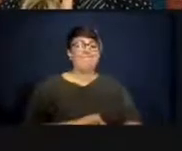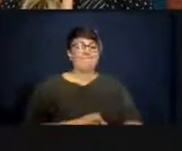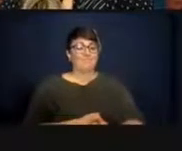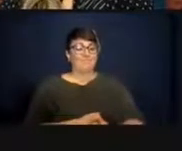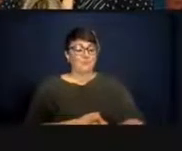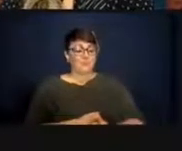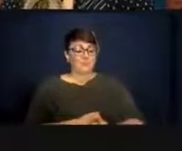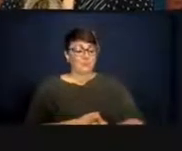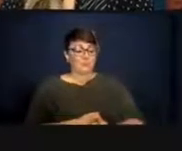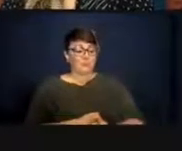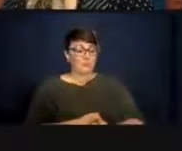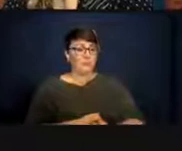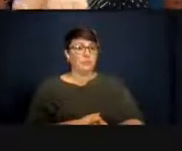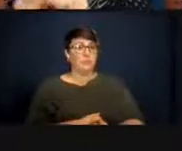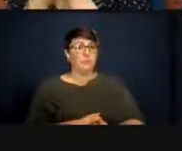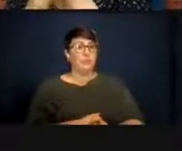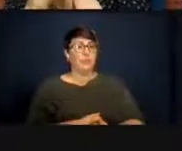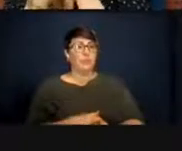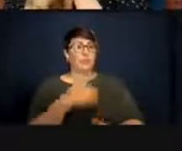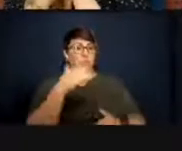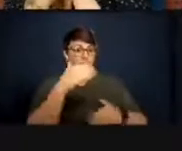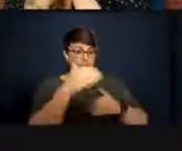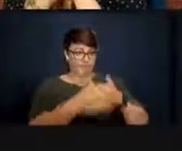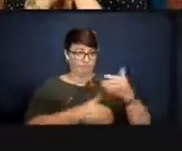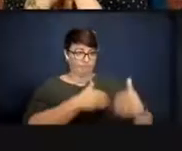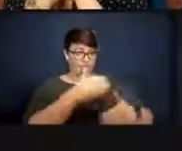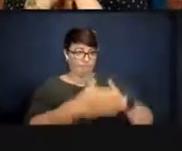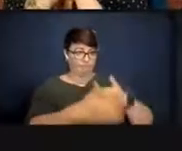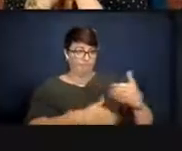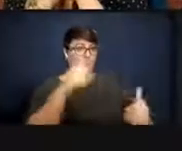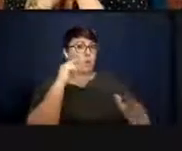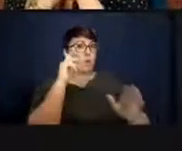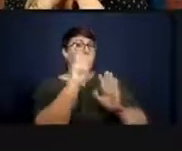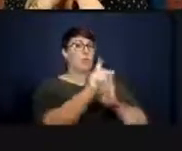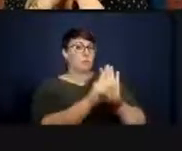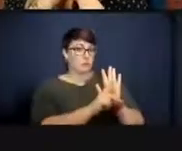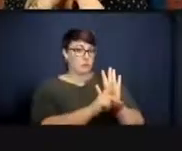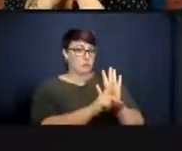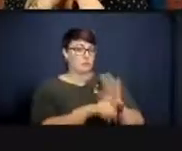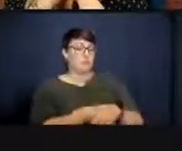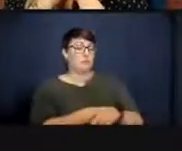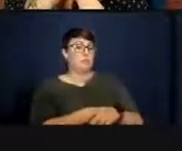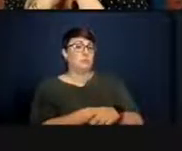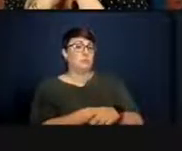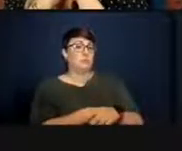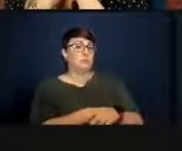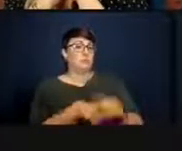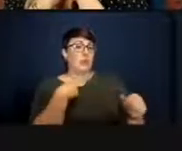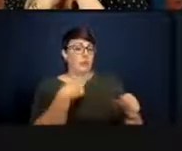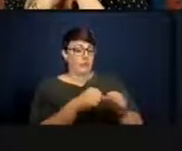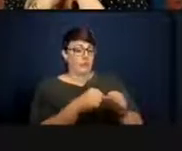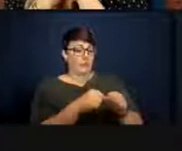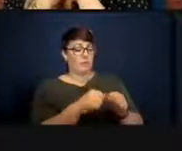Nitakwambia. Nafikiri tulikuwa tukipitia mchakato kuhusiana na sera.